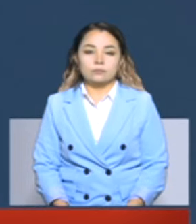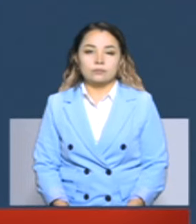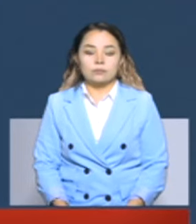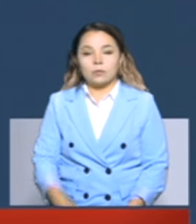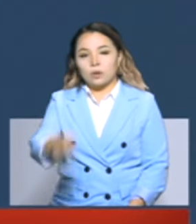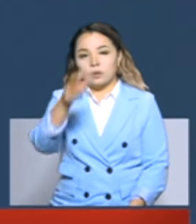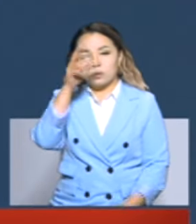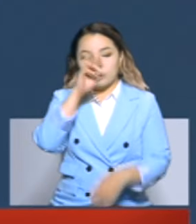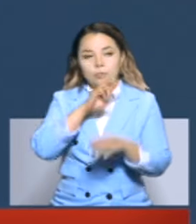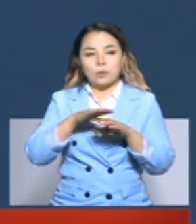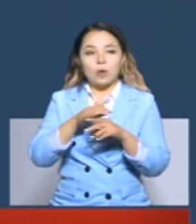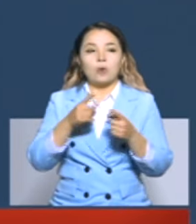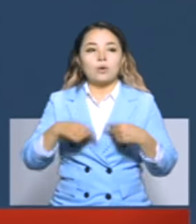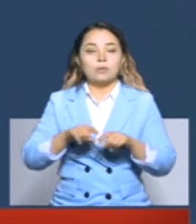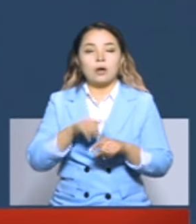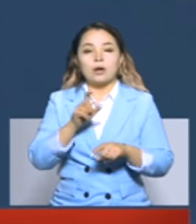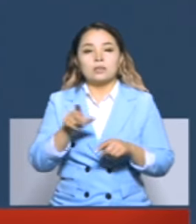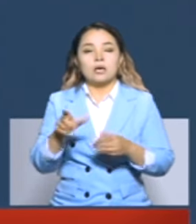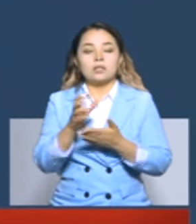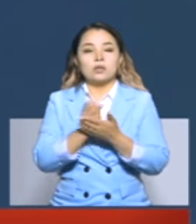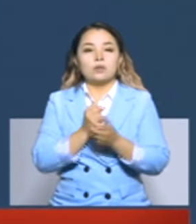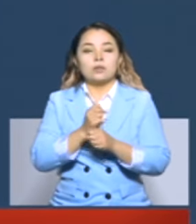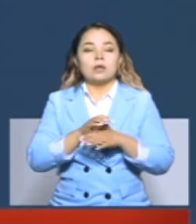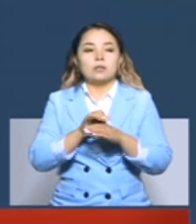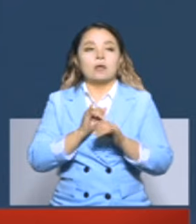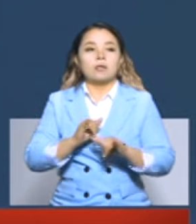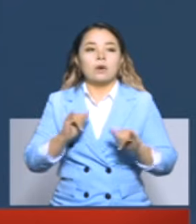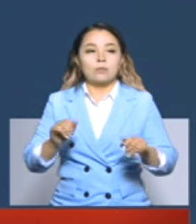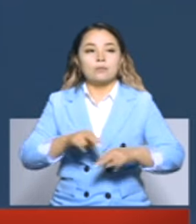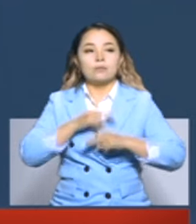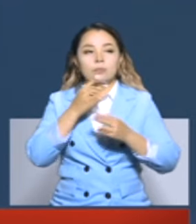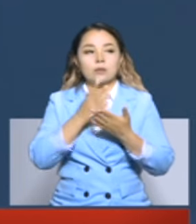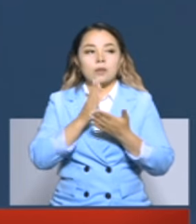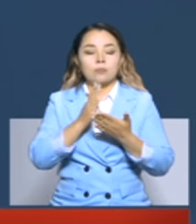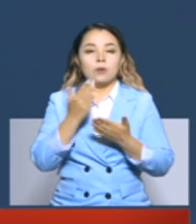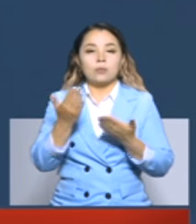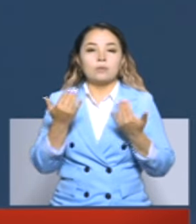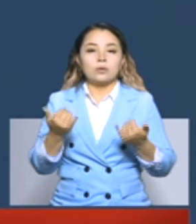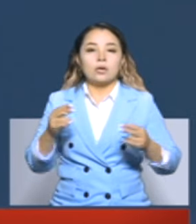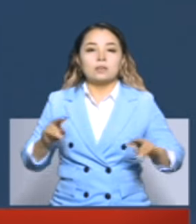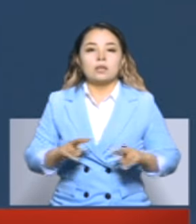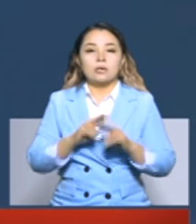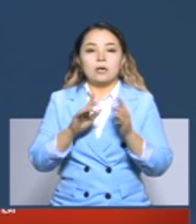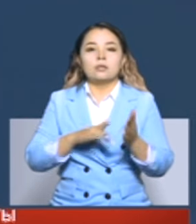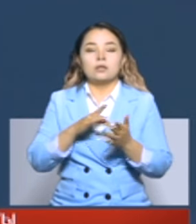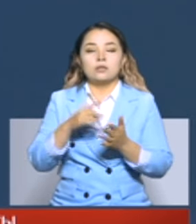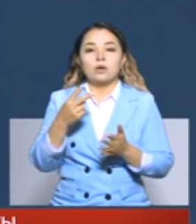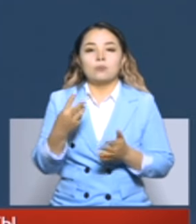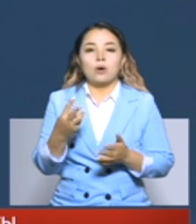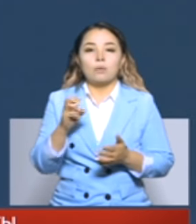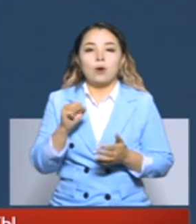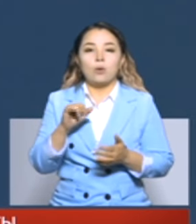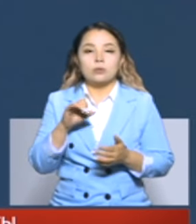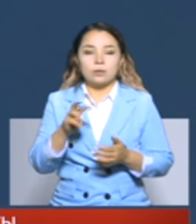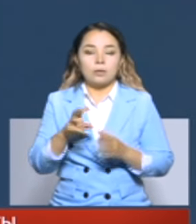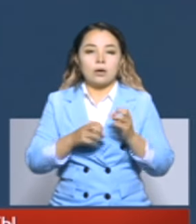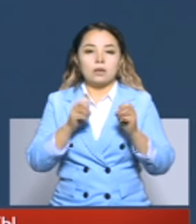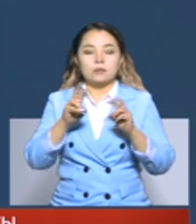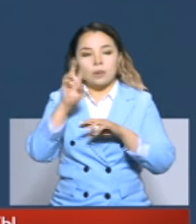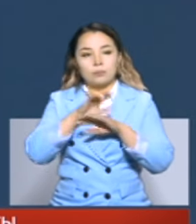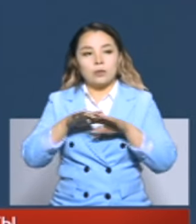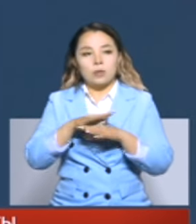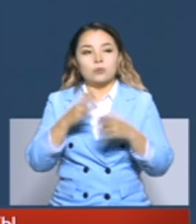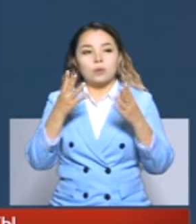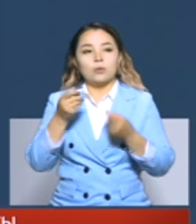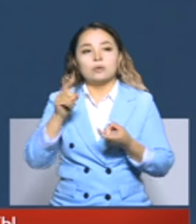жасалмақ. Түркі мемлекеттер ұйымы адам ресурстарын дамытуға баса назар аударуда. Бүгін Астанада 23 маусым халықаралық мемлекеттік қызметші